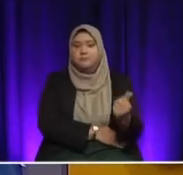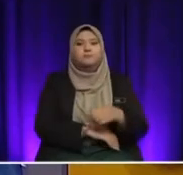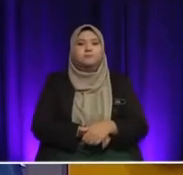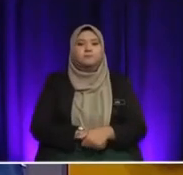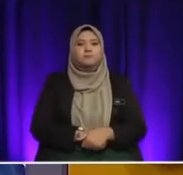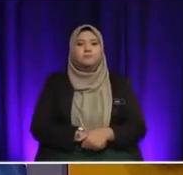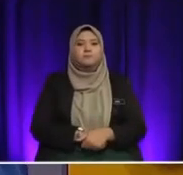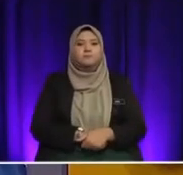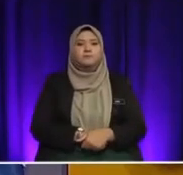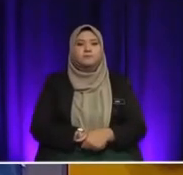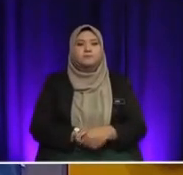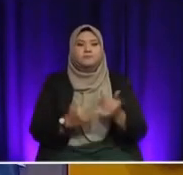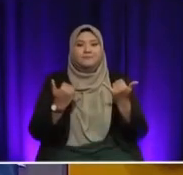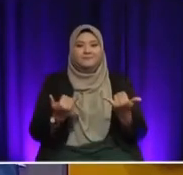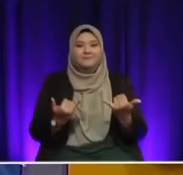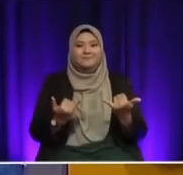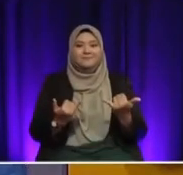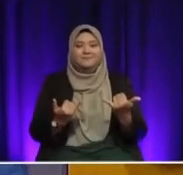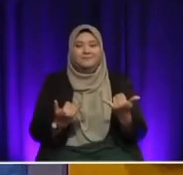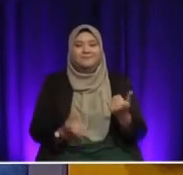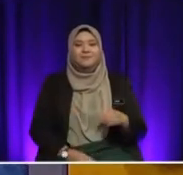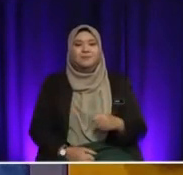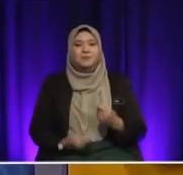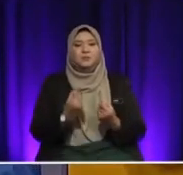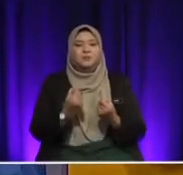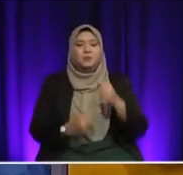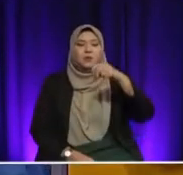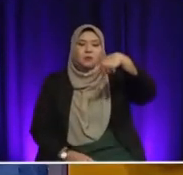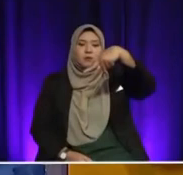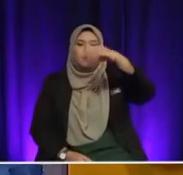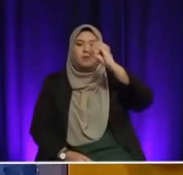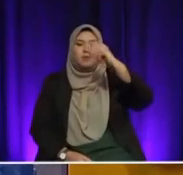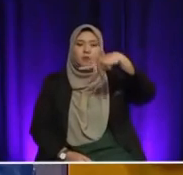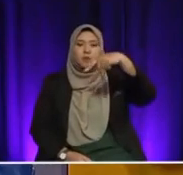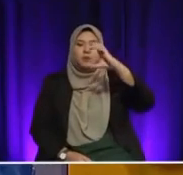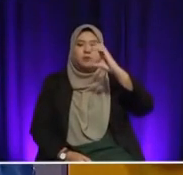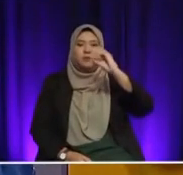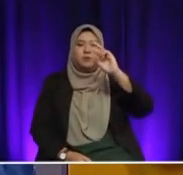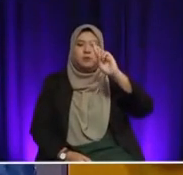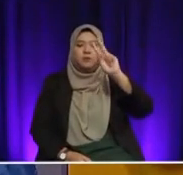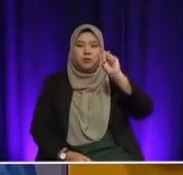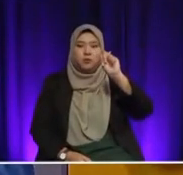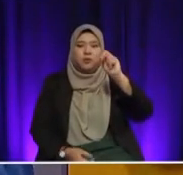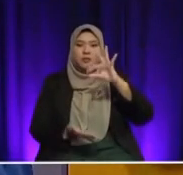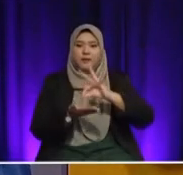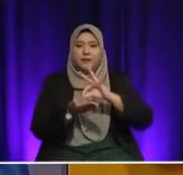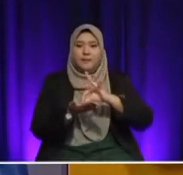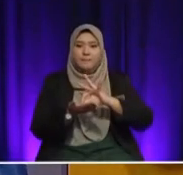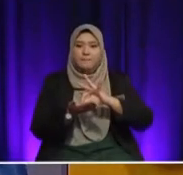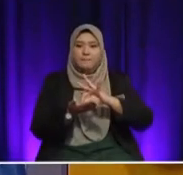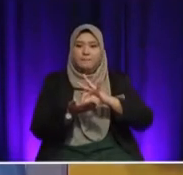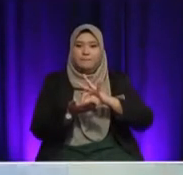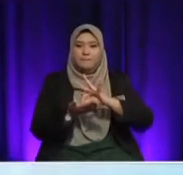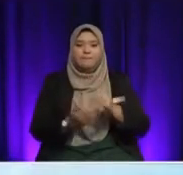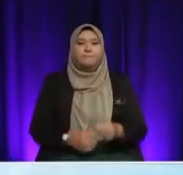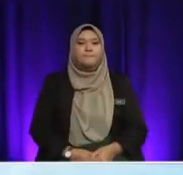ada ambil basuh isi ayam. Kita ambil bahagian yang tak bertulang lah. Potong dadu isi ayam. Gaul isi